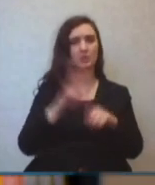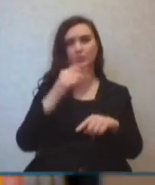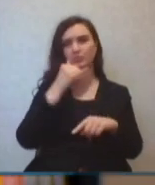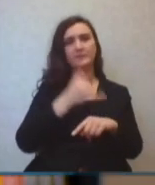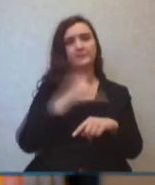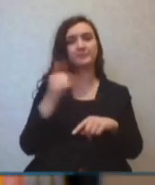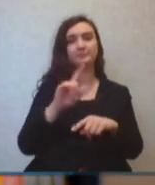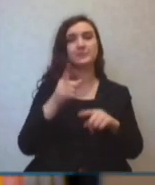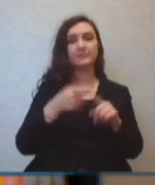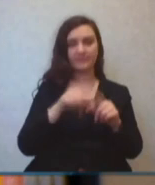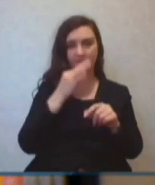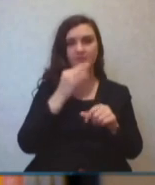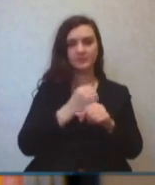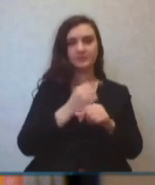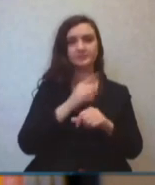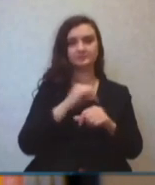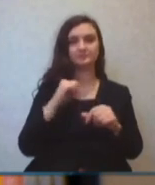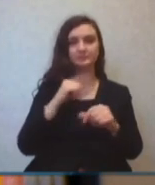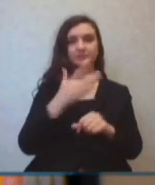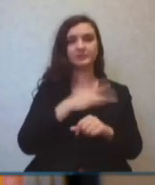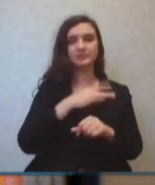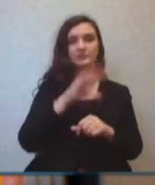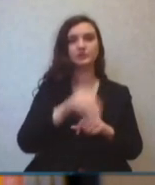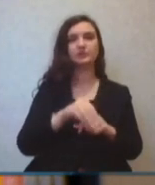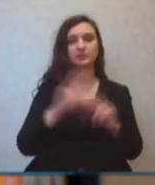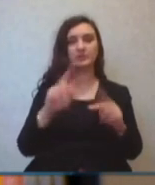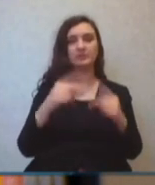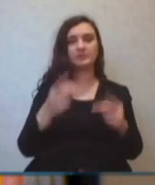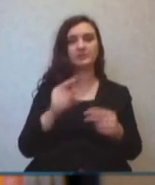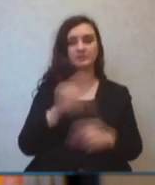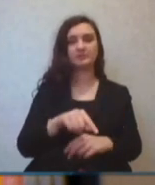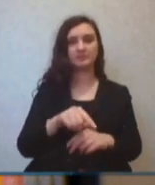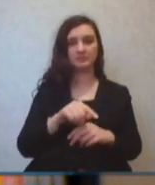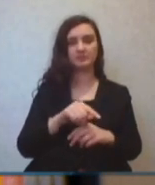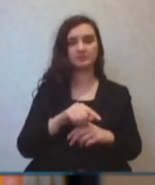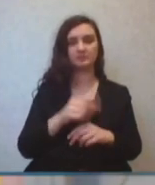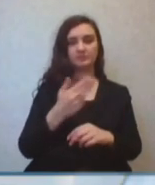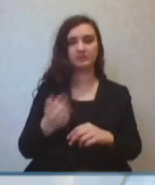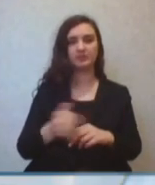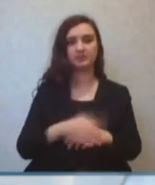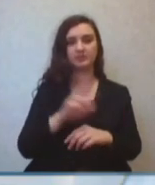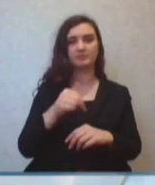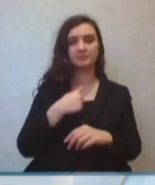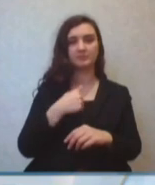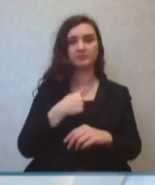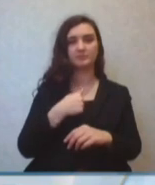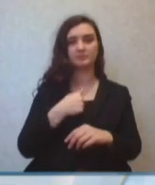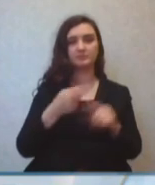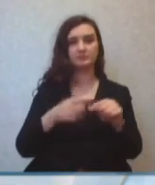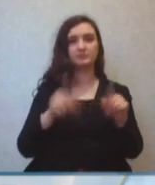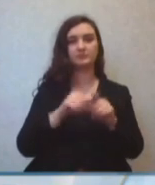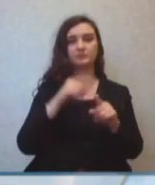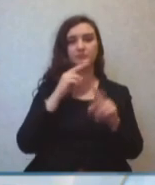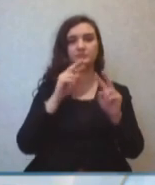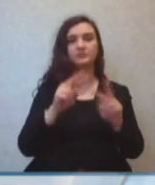რომ მე ის გააკეთებს სერვისში გადამისამართებას აღნიშნული ადამიანს. და მე იმასაც